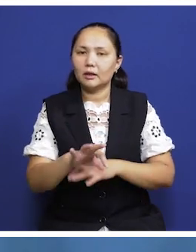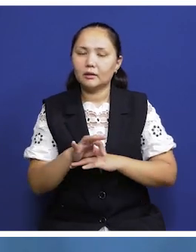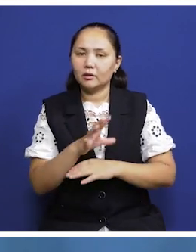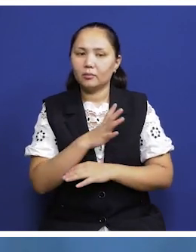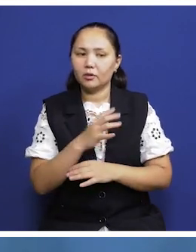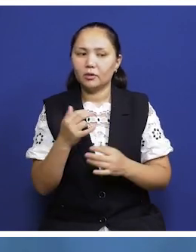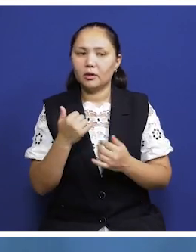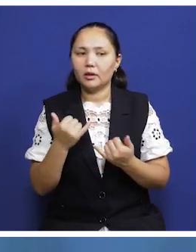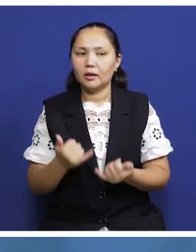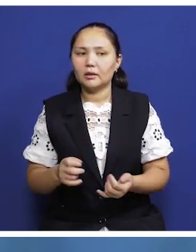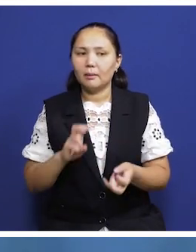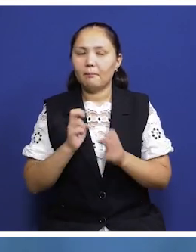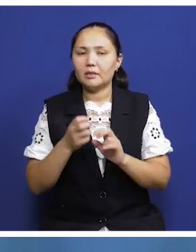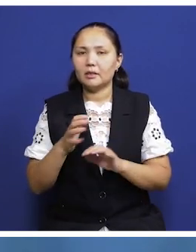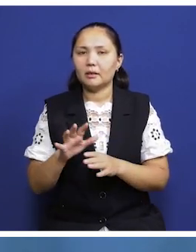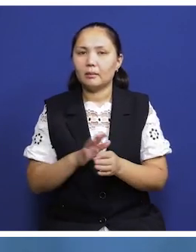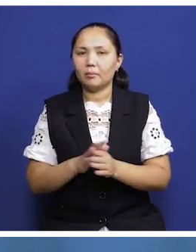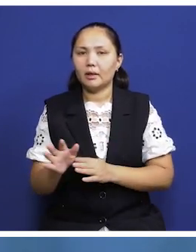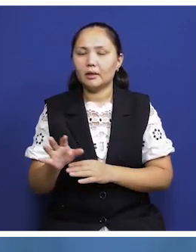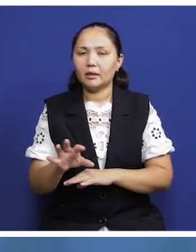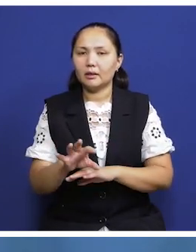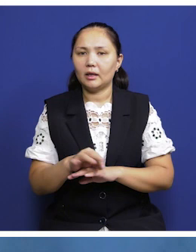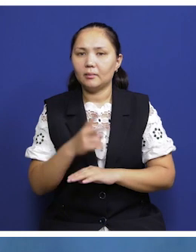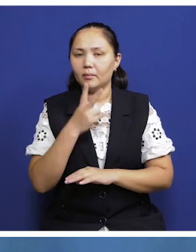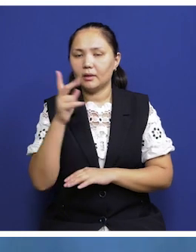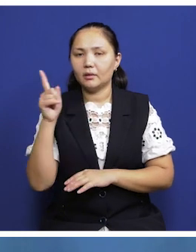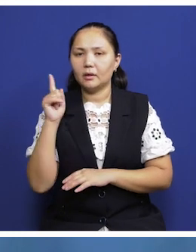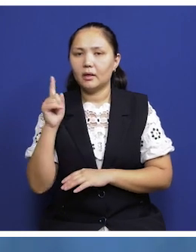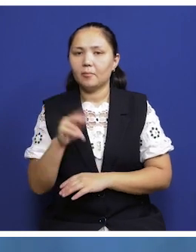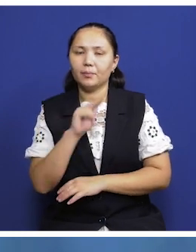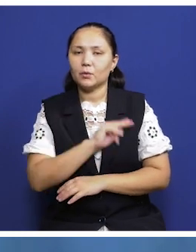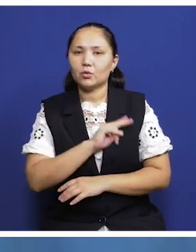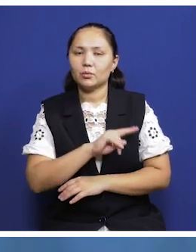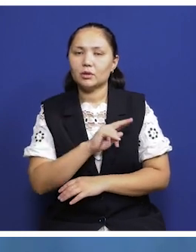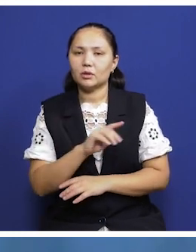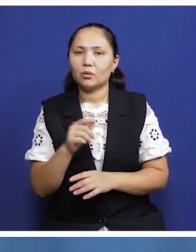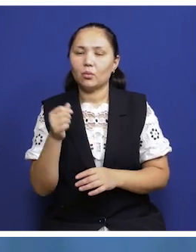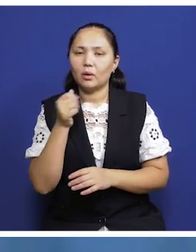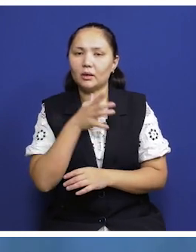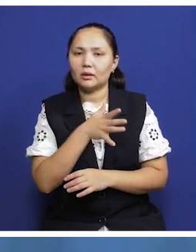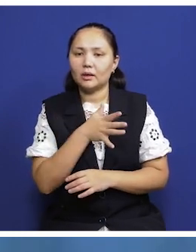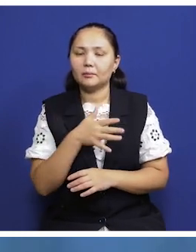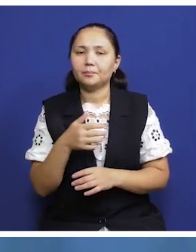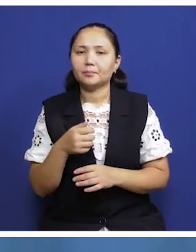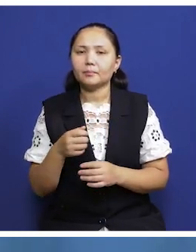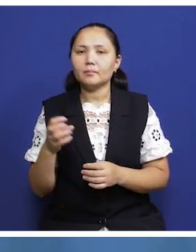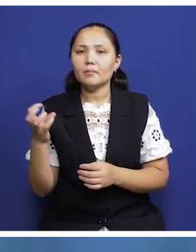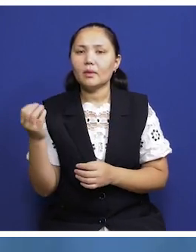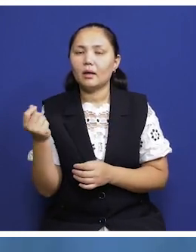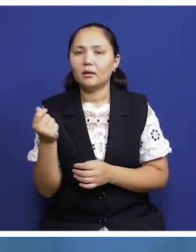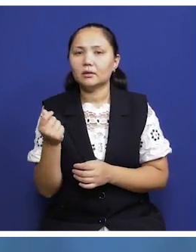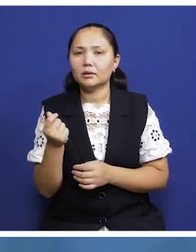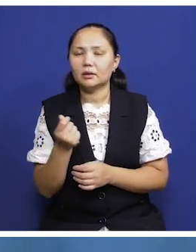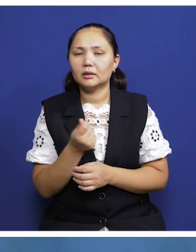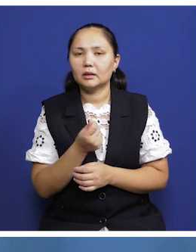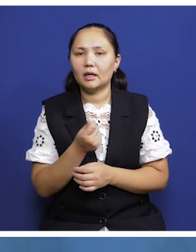Өздеріңіз көріп отырғандай мәселенің барлығы қолға алып, бақылауға алып, жұмыс барысында кейбіреулеріне бюджеттік қаражат